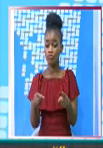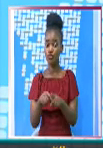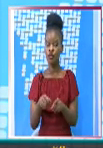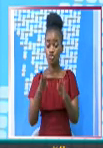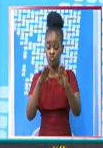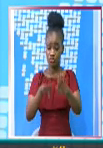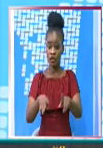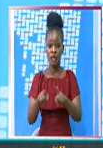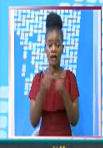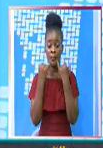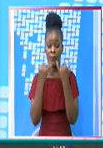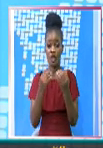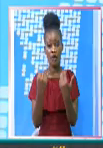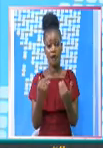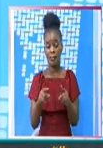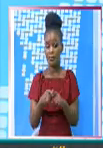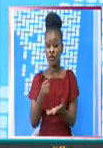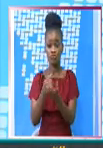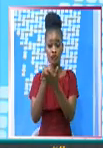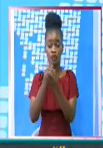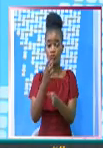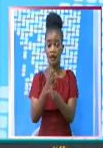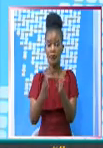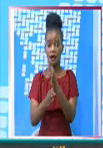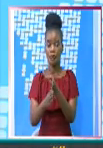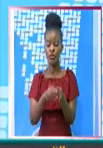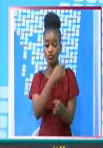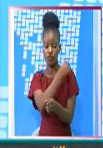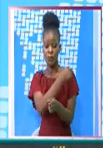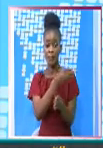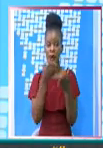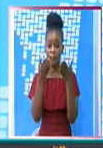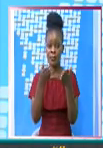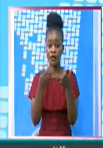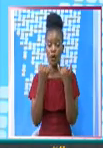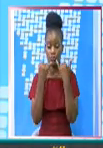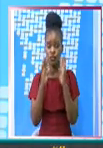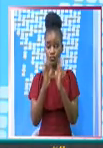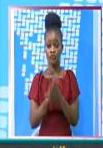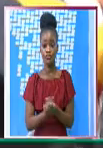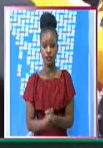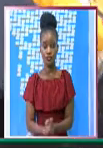Jacob Oulanyah olwo nno n'okuyamba mu kuzimba eddwaliro lye yali atandise erya kansa.